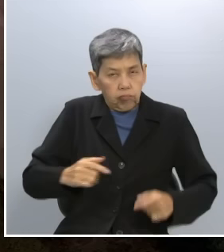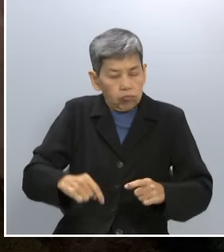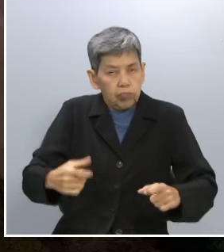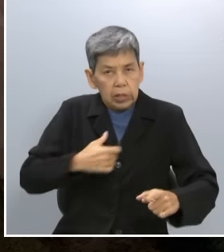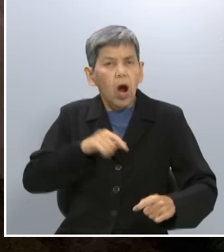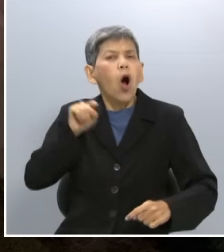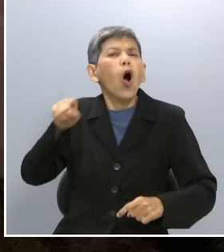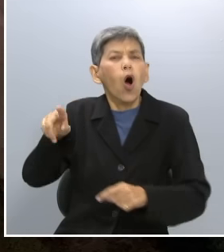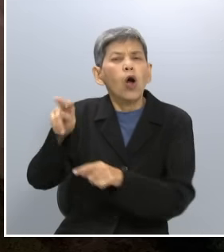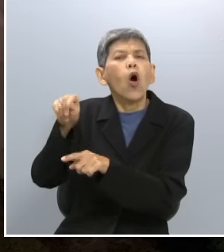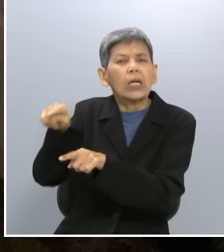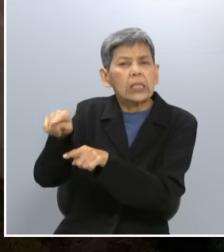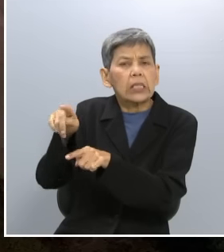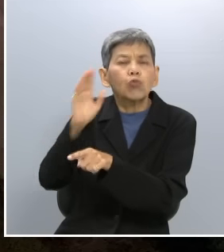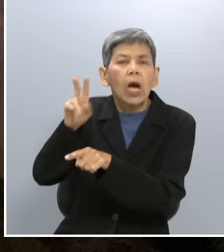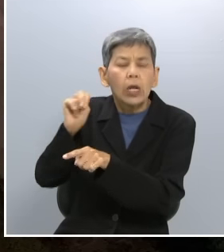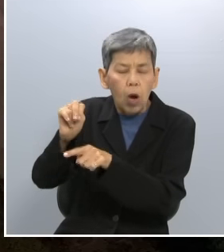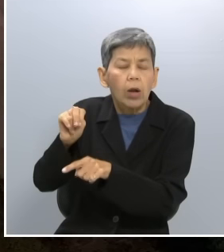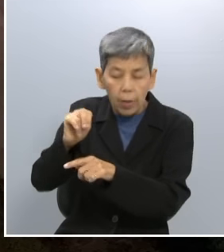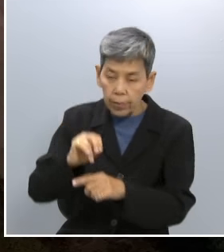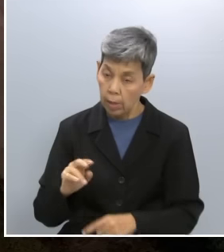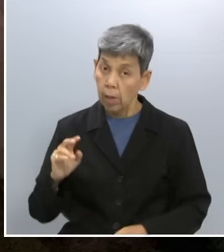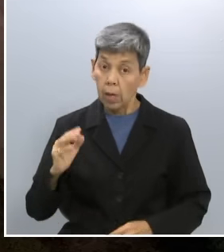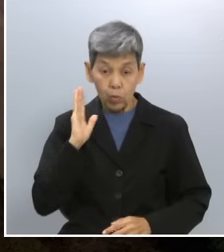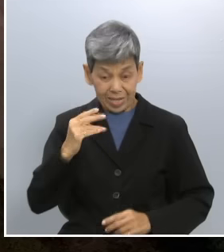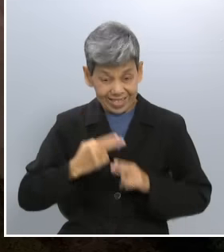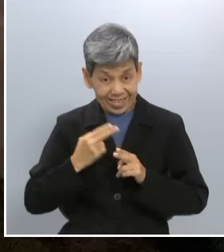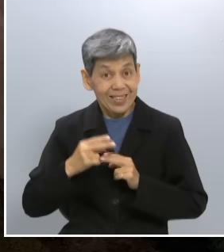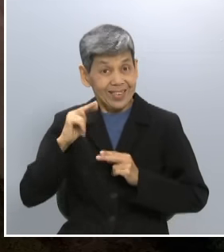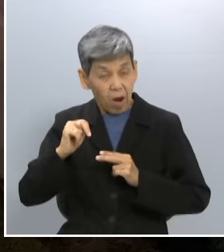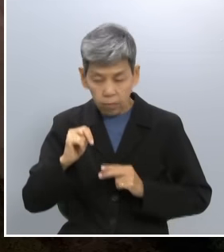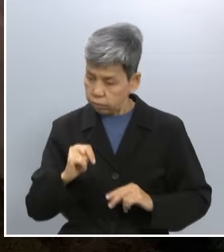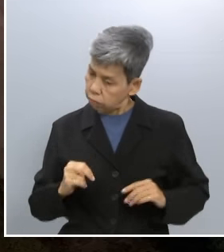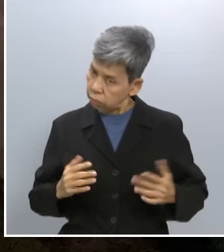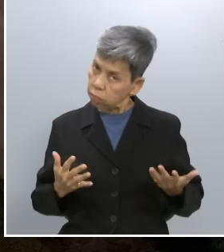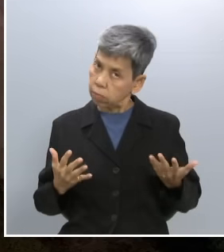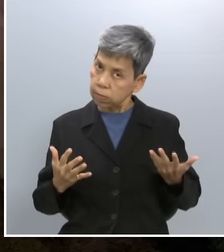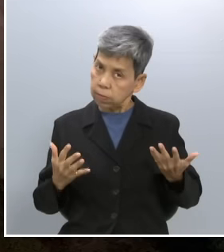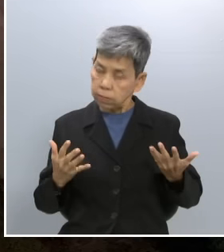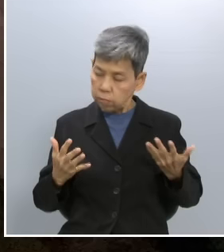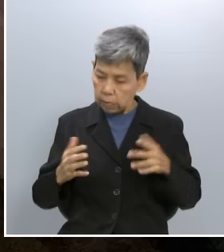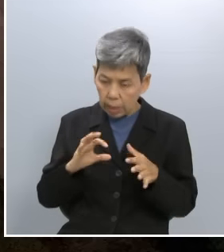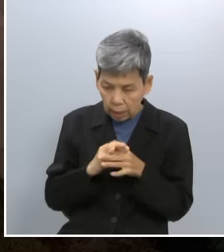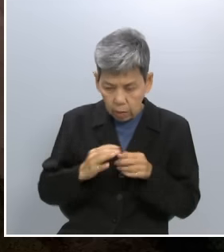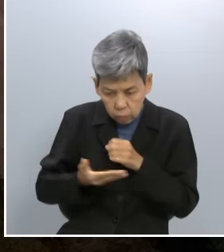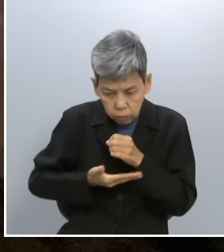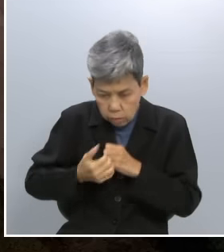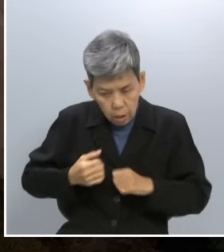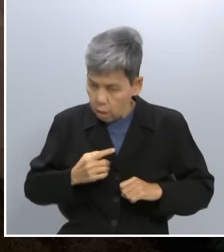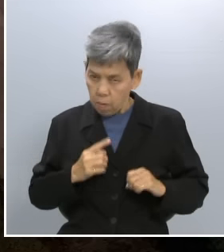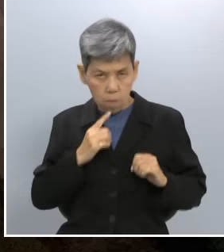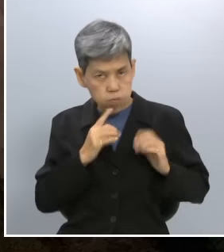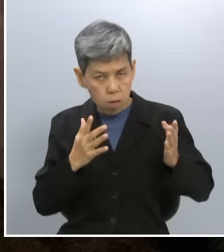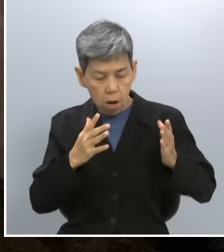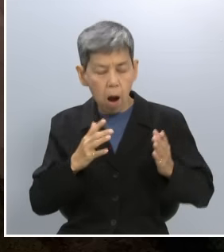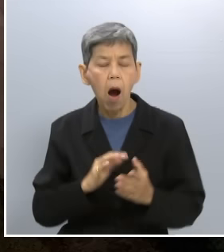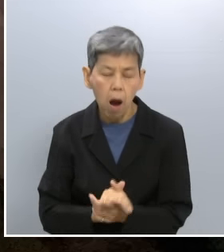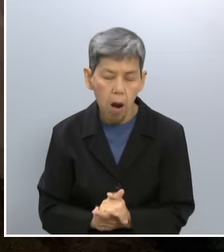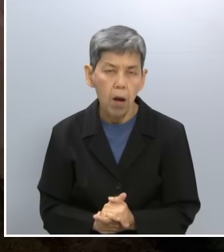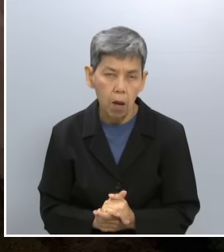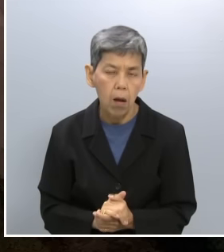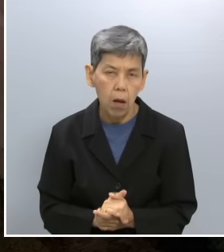เป็นของนรเศรษ ฐ ์ขณะที่นรเศรษฐ์เองเนี่ยยังไม่ยอมให้ข้อมูลกับเกี่ยวกับเรื่องของไอซ์ที่พบเลยนะฮะเนี่ยครับคุณผู้ชม